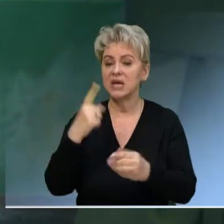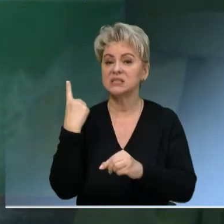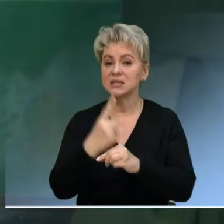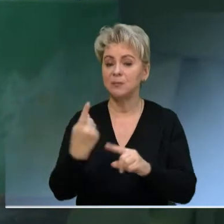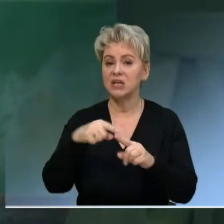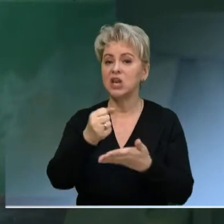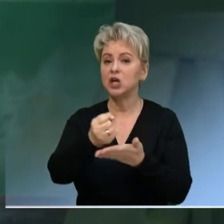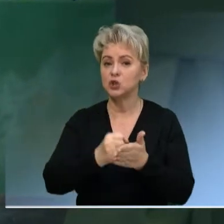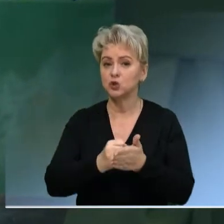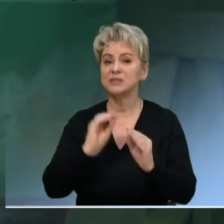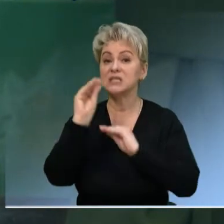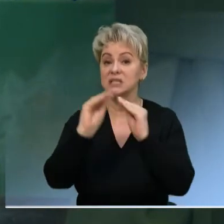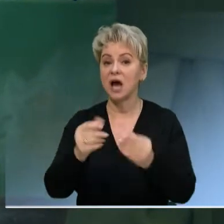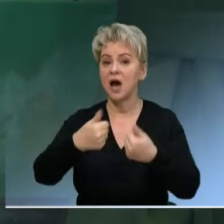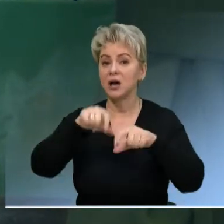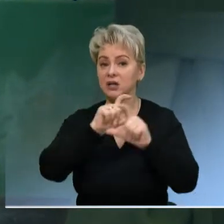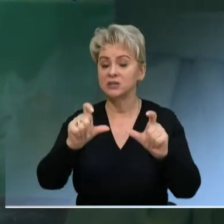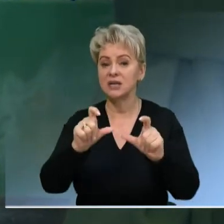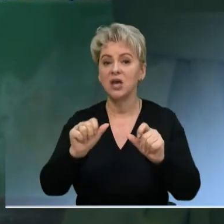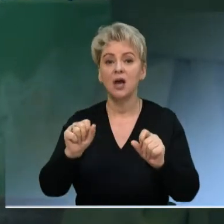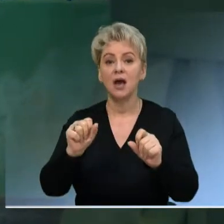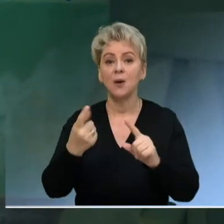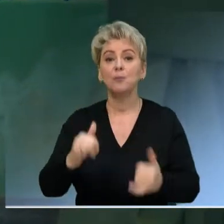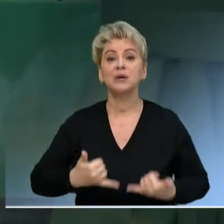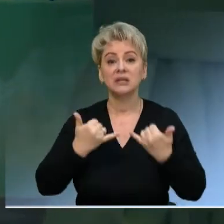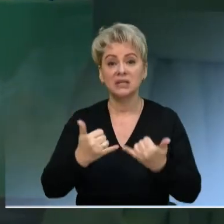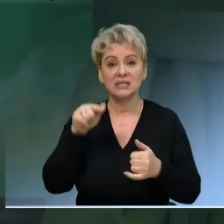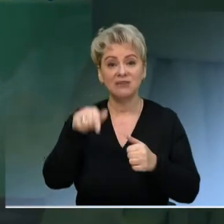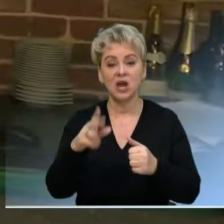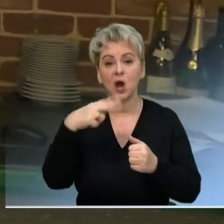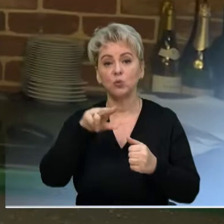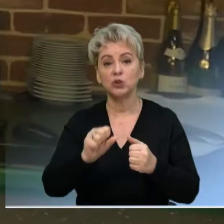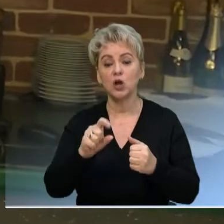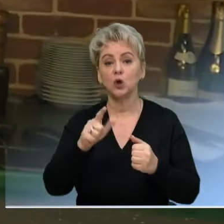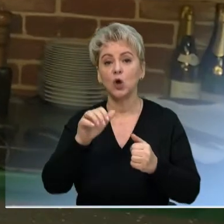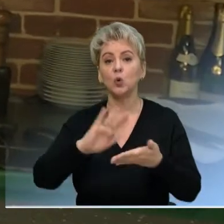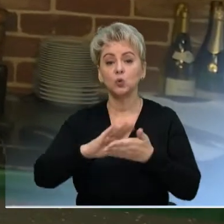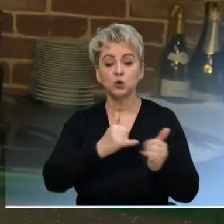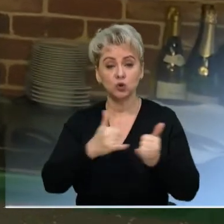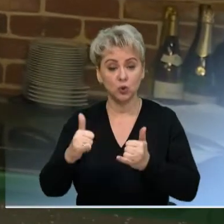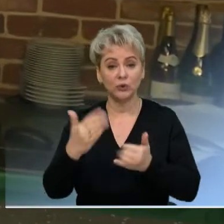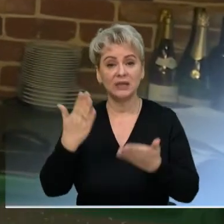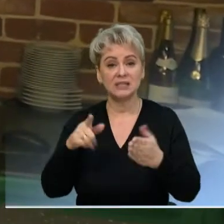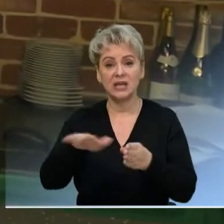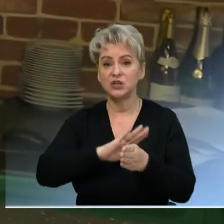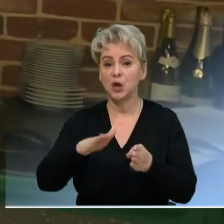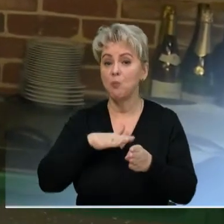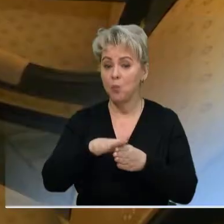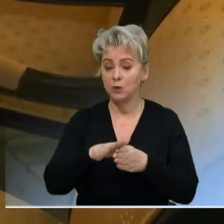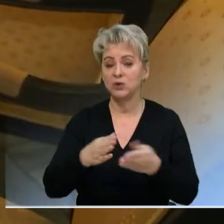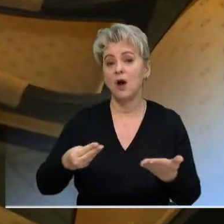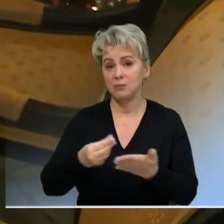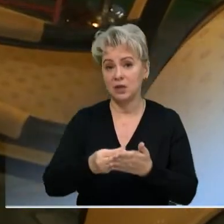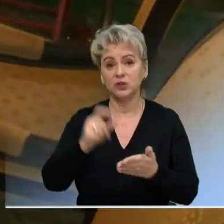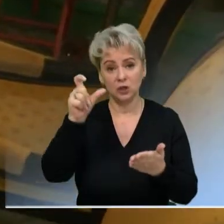для ресурсоснабжающих организаций приостанавливать предоставление коммунальных услуг в случае неполной их оплаты потребителями.